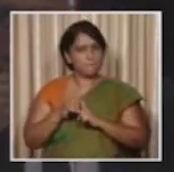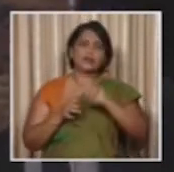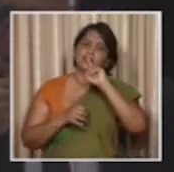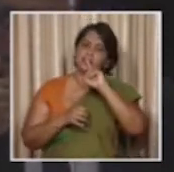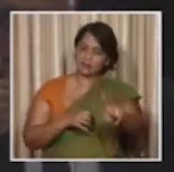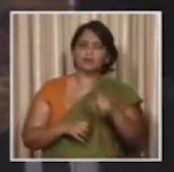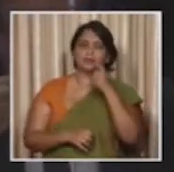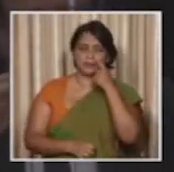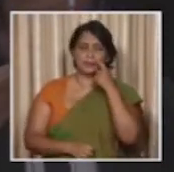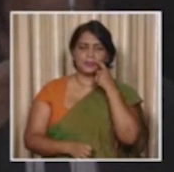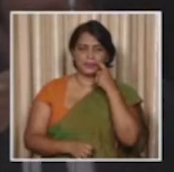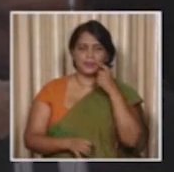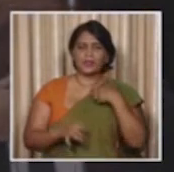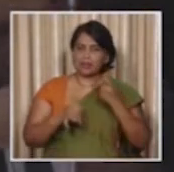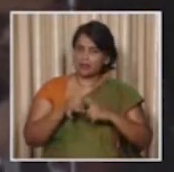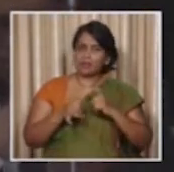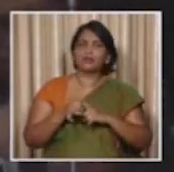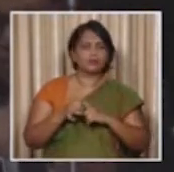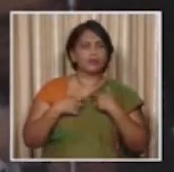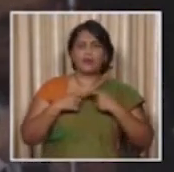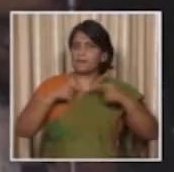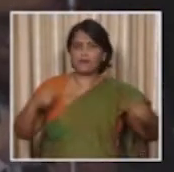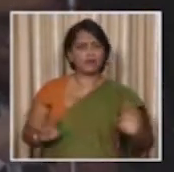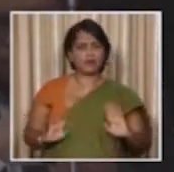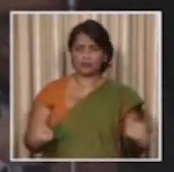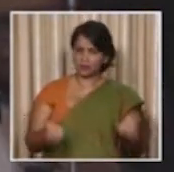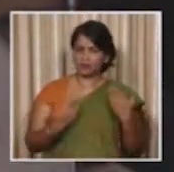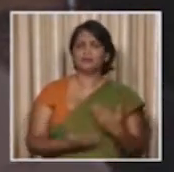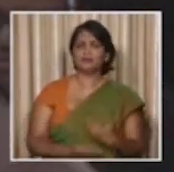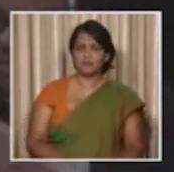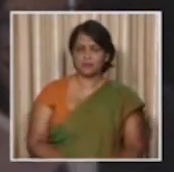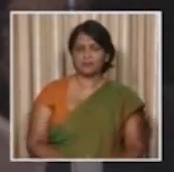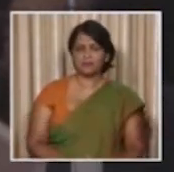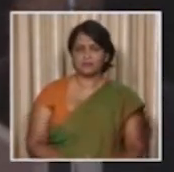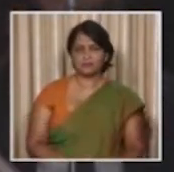ඉඩ දෙන්න. මේ ප්‍රශ්නේ නගන්න අපි විරුද්ධ නැහැ. ගරු චාර්ල්ස් හිමල්ලා දැන්